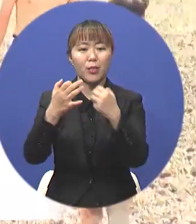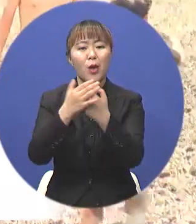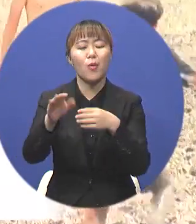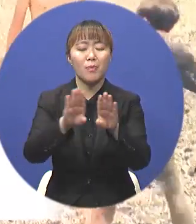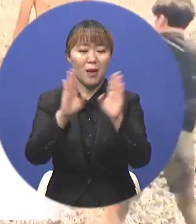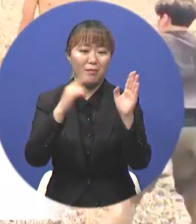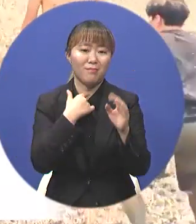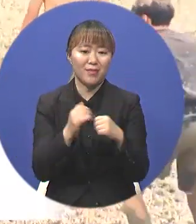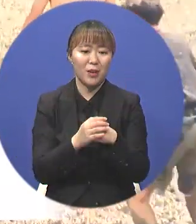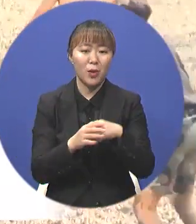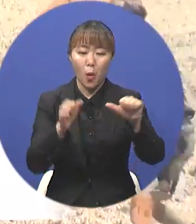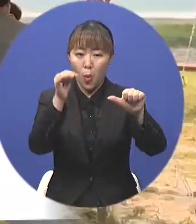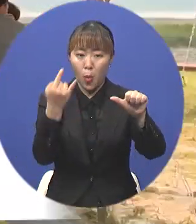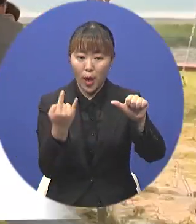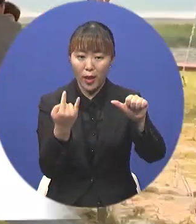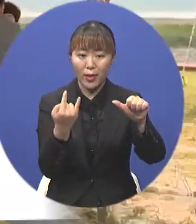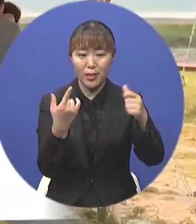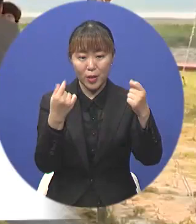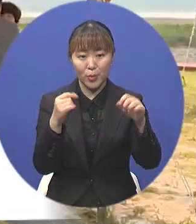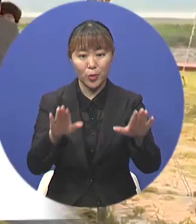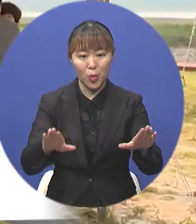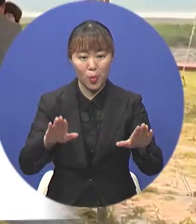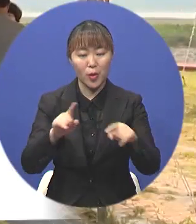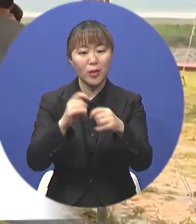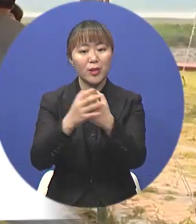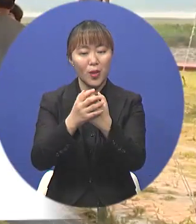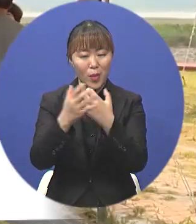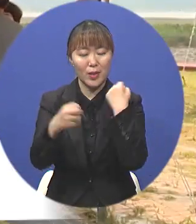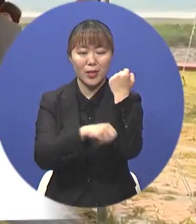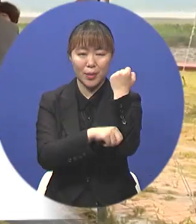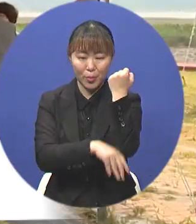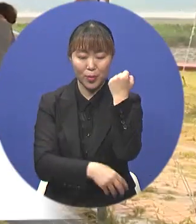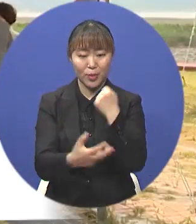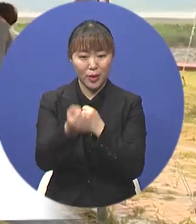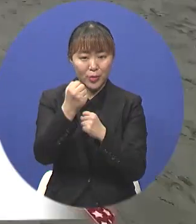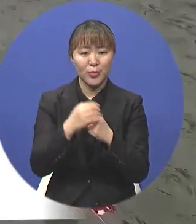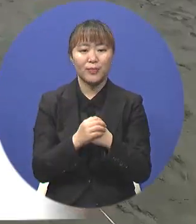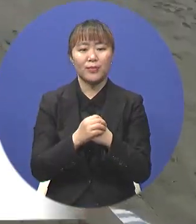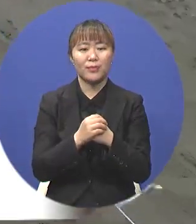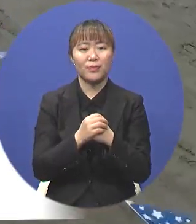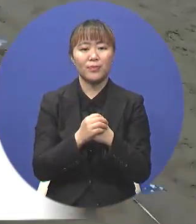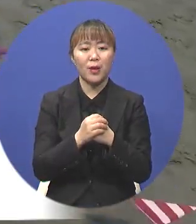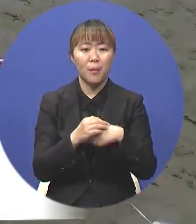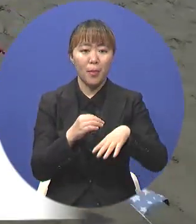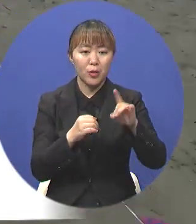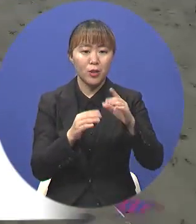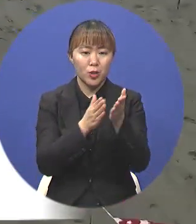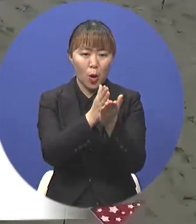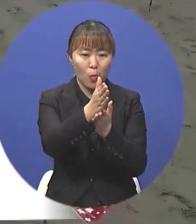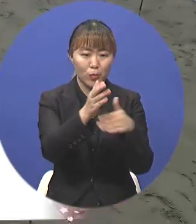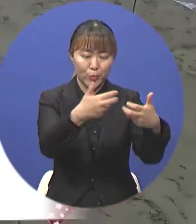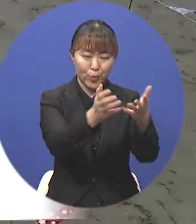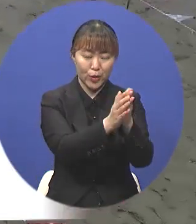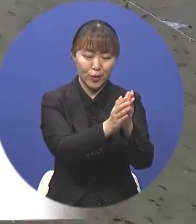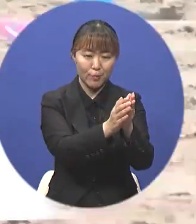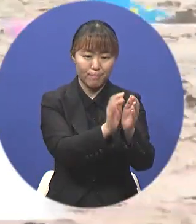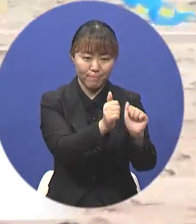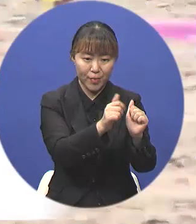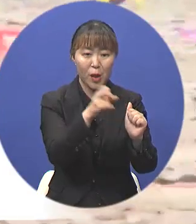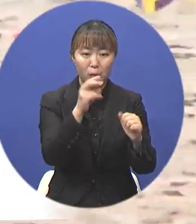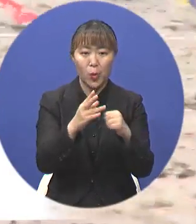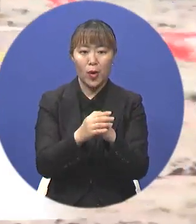되었는데요. 제5회 벌교 레저 뻘배 대회를 기반으로 해서 먼저 그 전문부 레이스